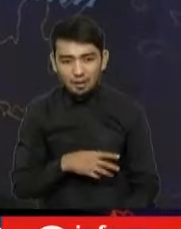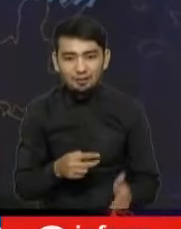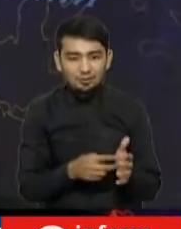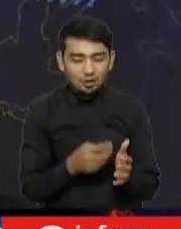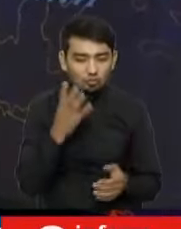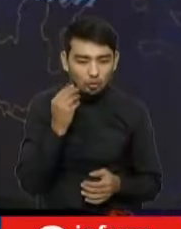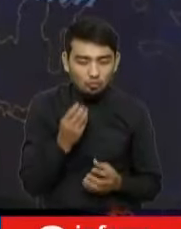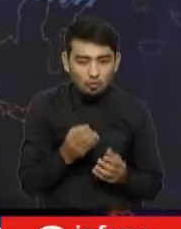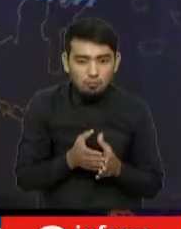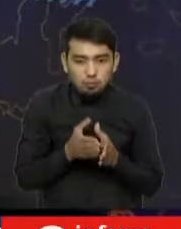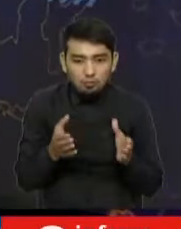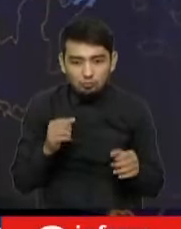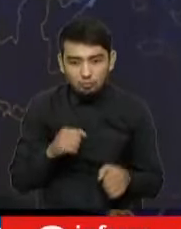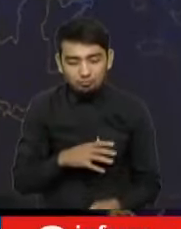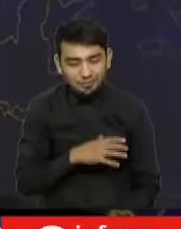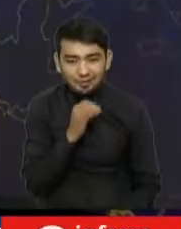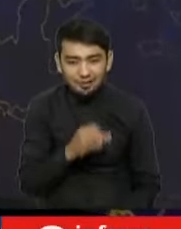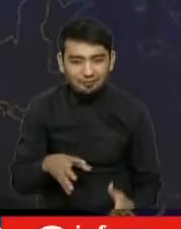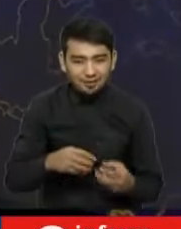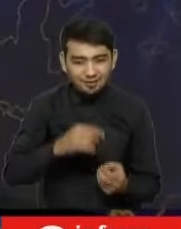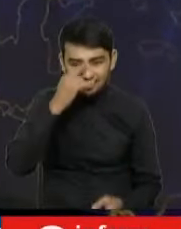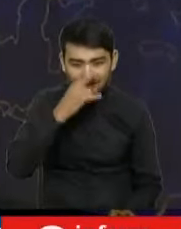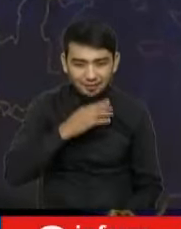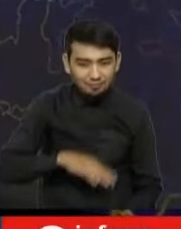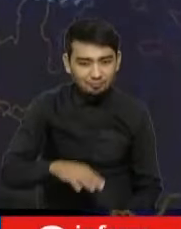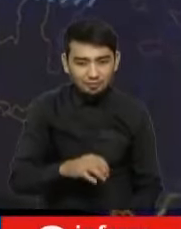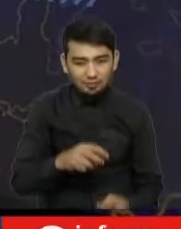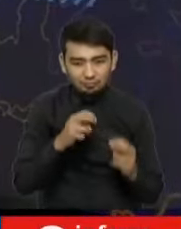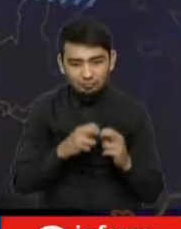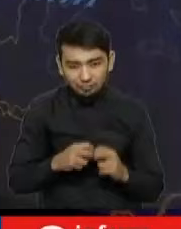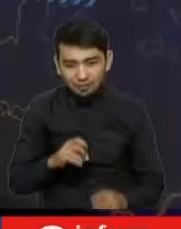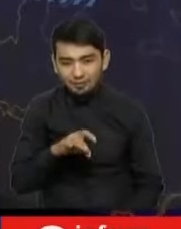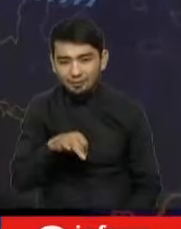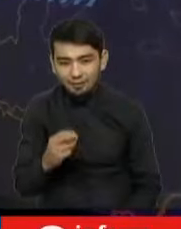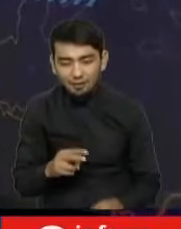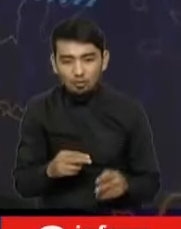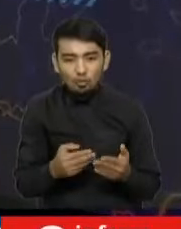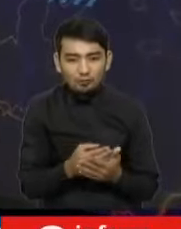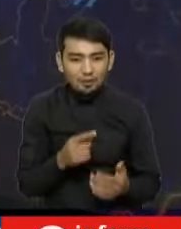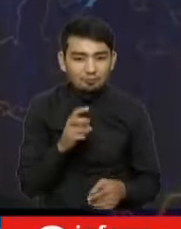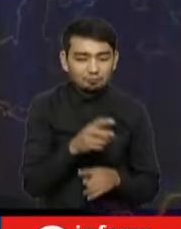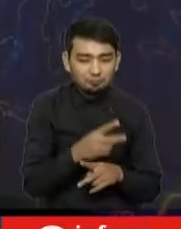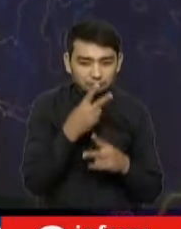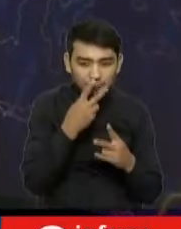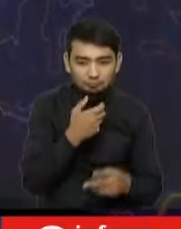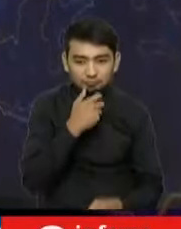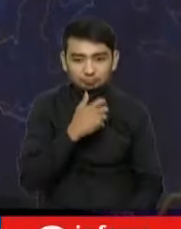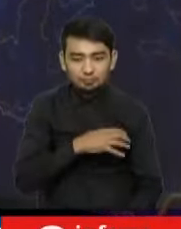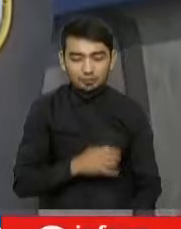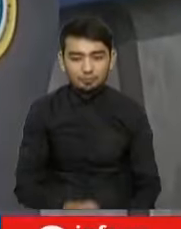еще значительно вырасти. Сейчас по всему Казахстану проходят рейды. На одном из таких побывал мой коллега Ануар